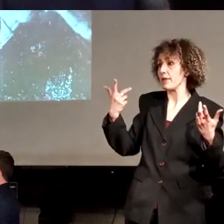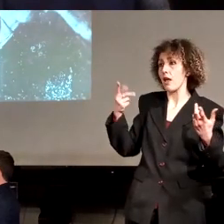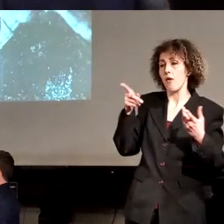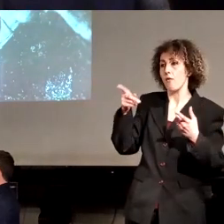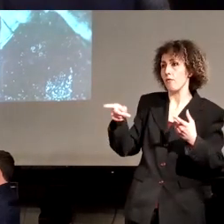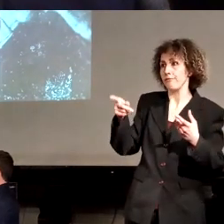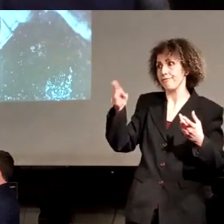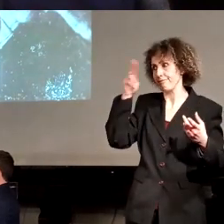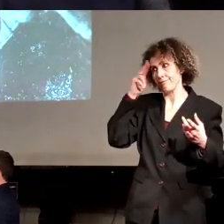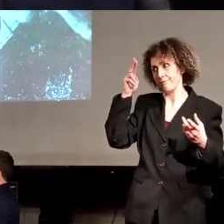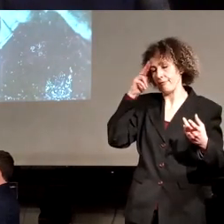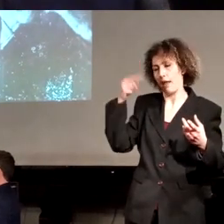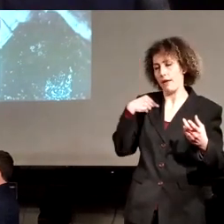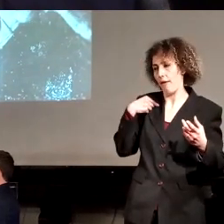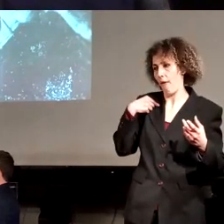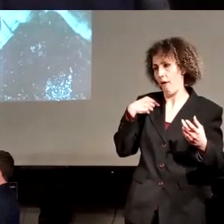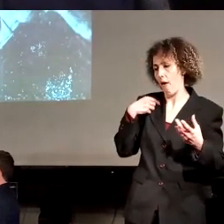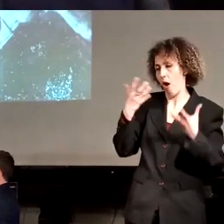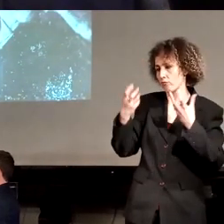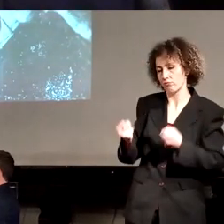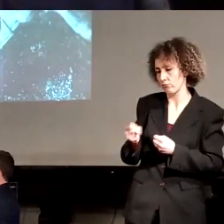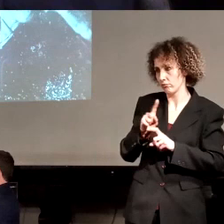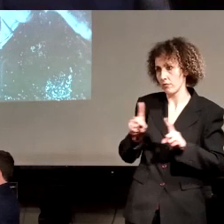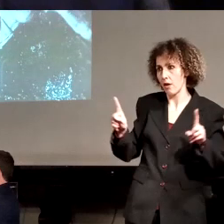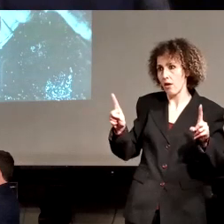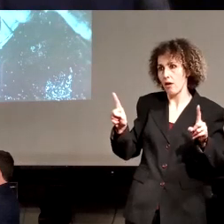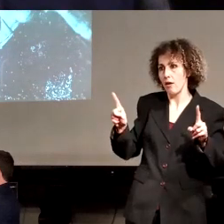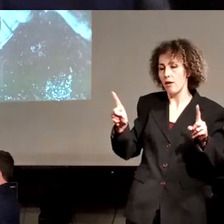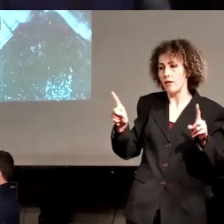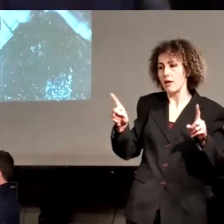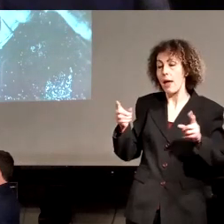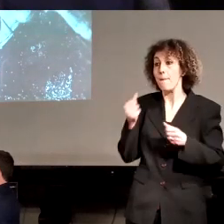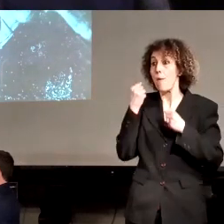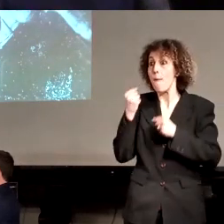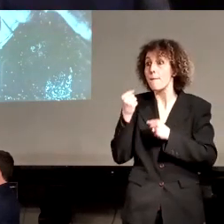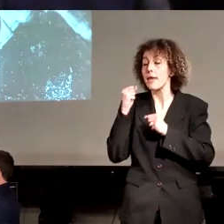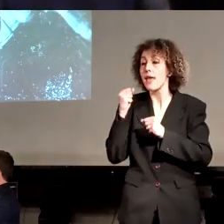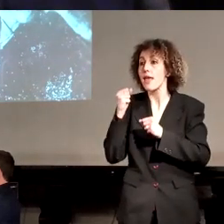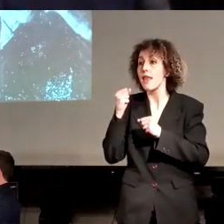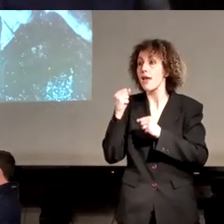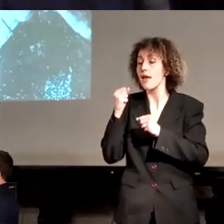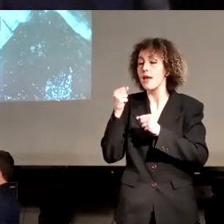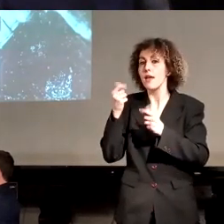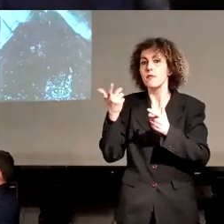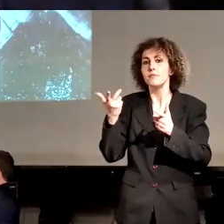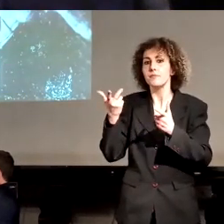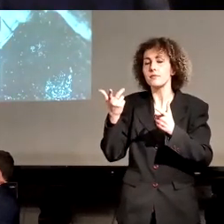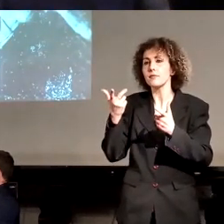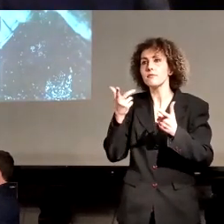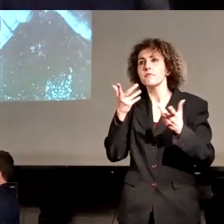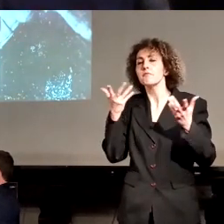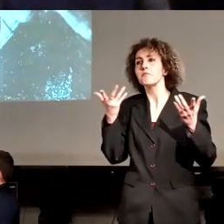imbecille e con ciò il pompiere che era eminentemente equanime